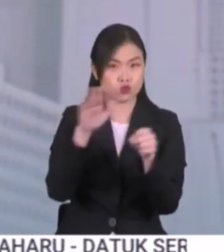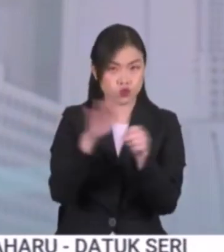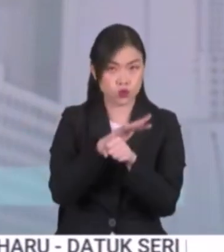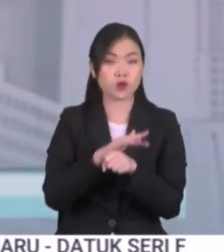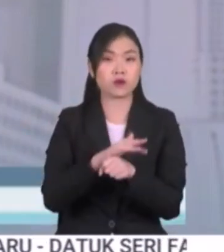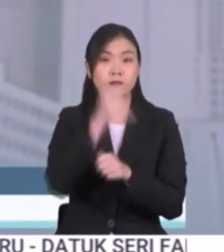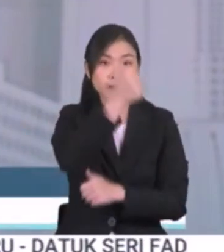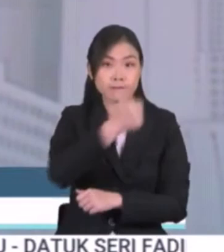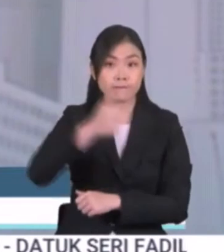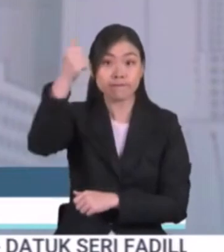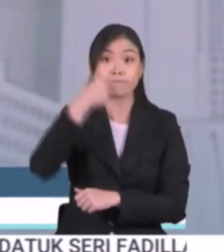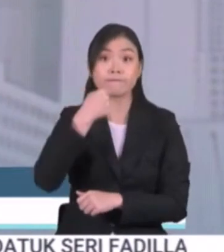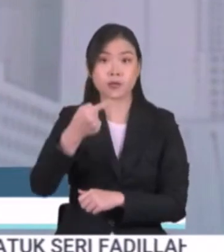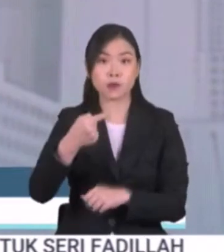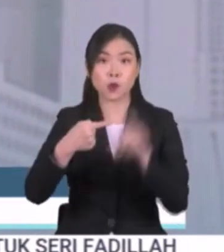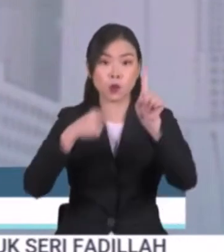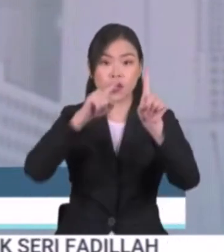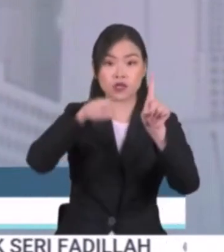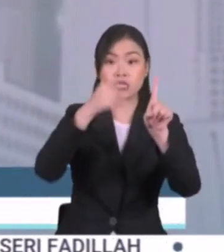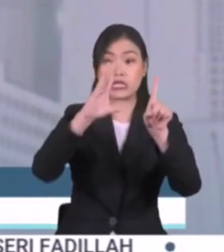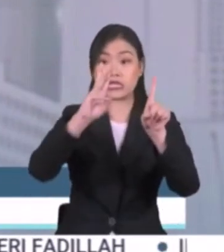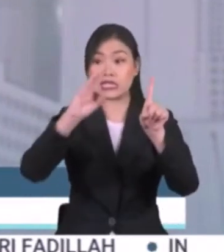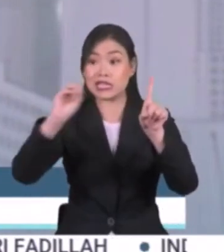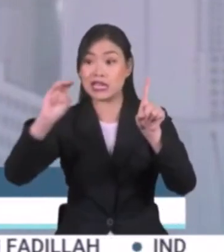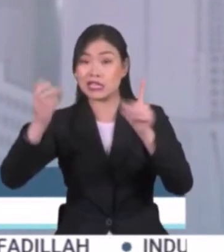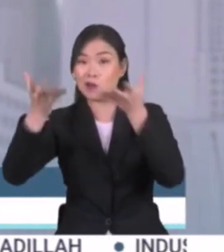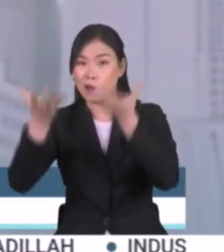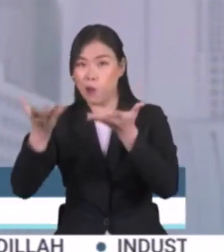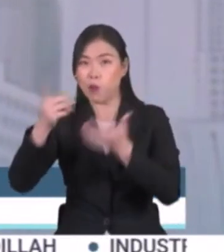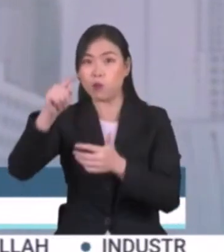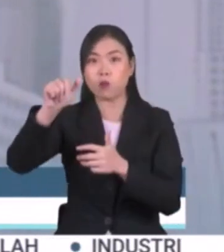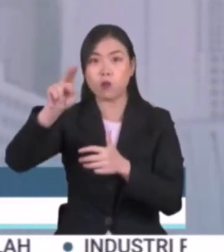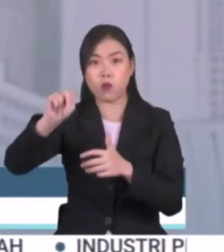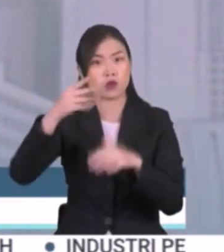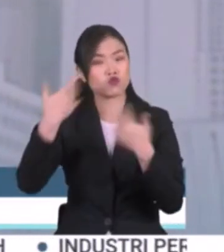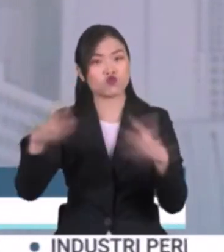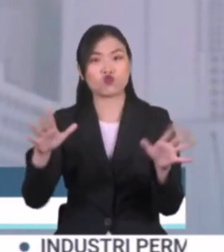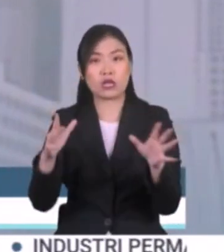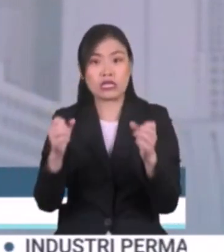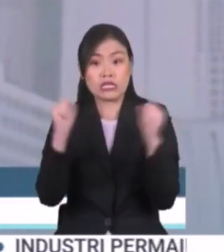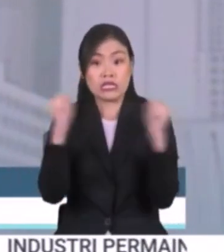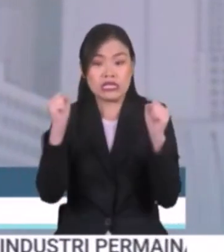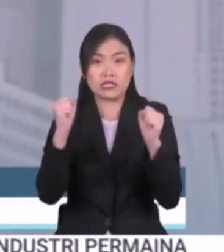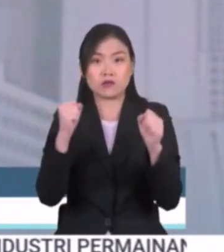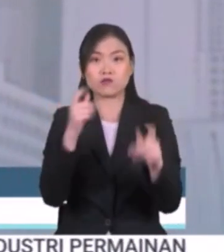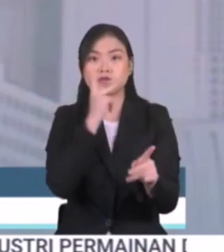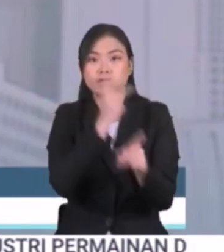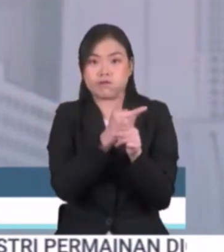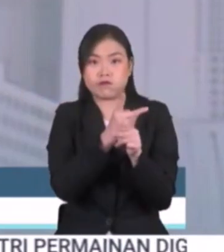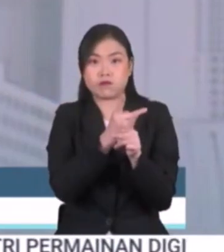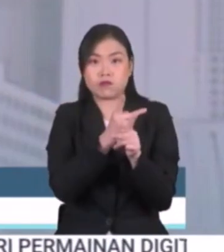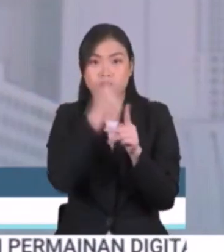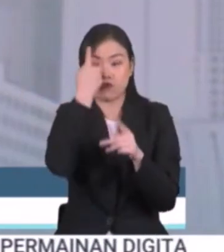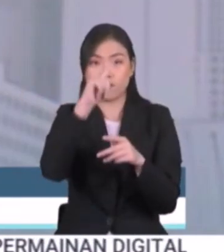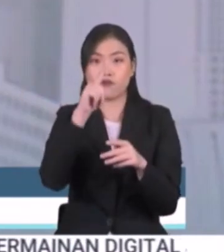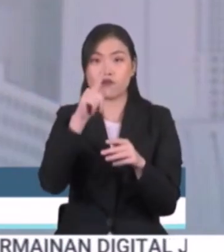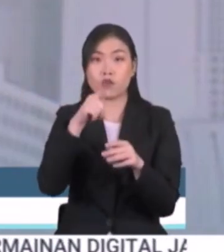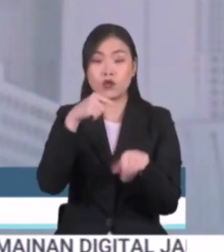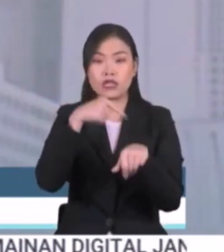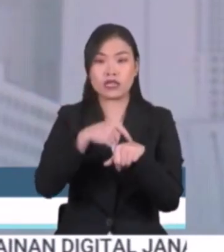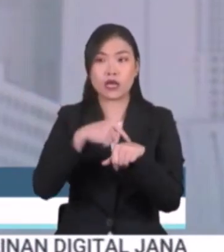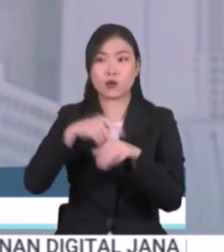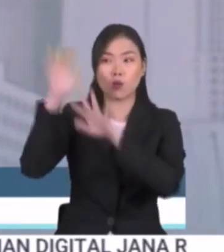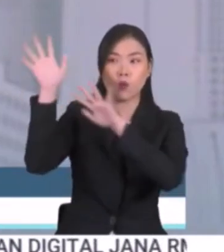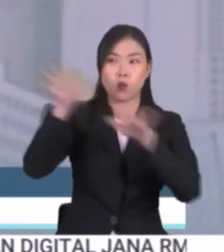Muhammad Faiz Fazil, 1,600 tan metrik bekalan ikan sejuk beku kini dalam simpanan stok penimbal bagi menampung keperluan pada